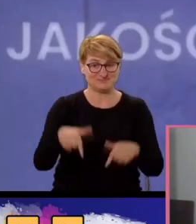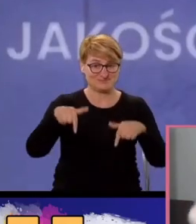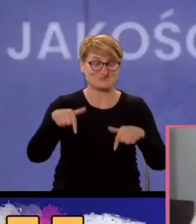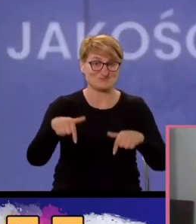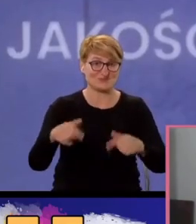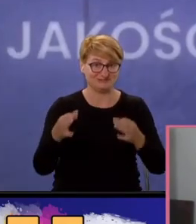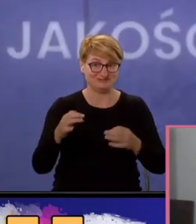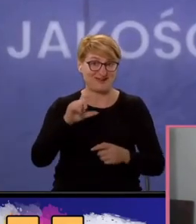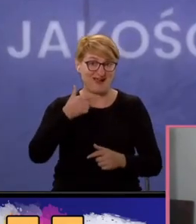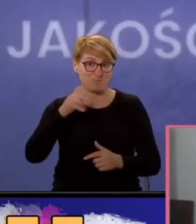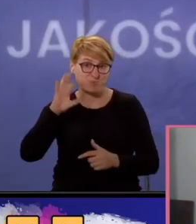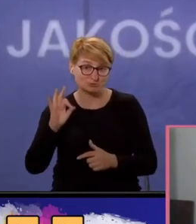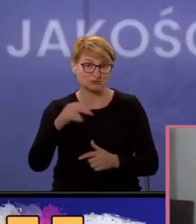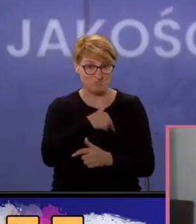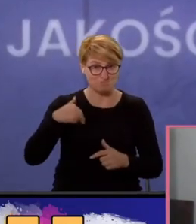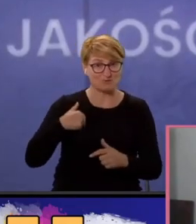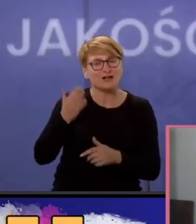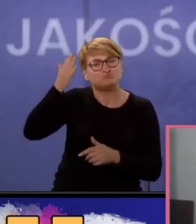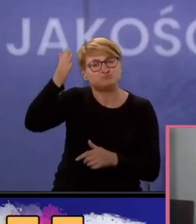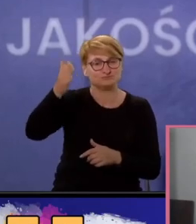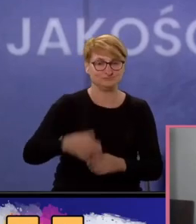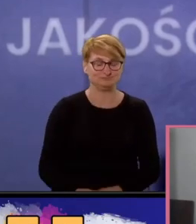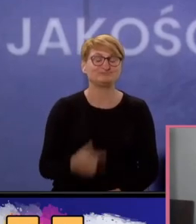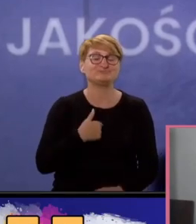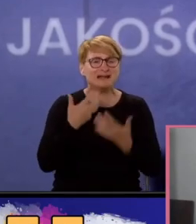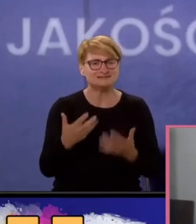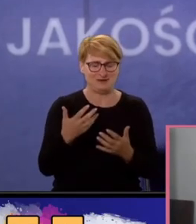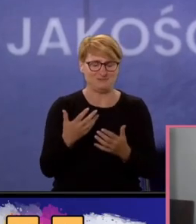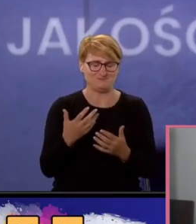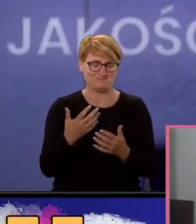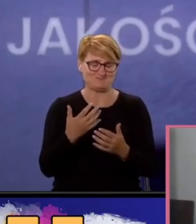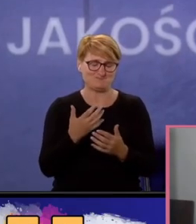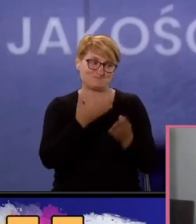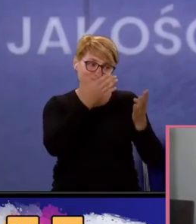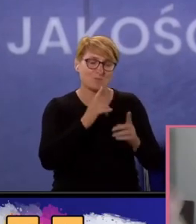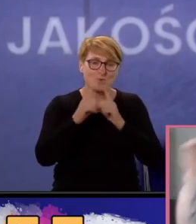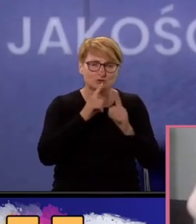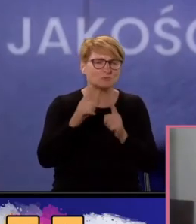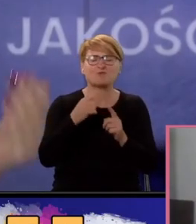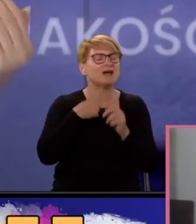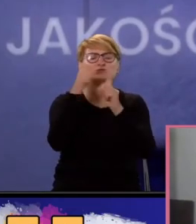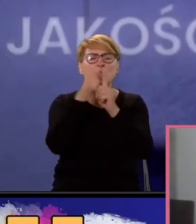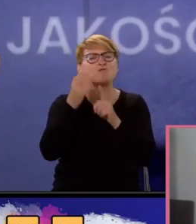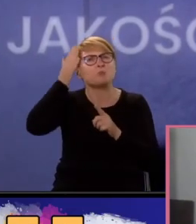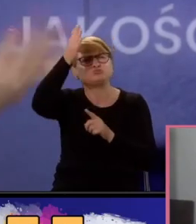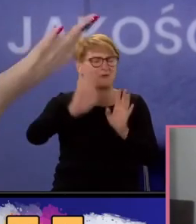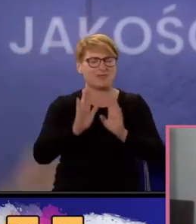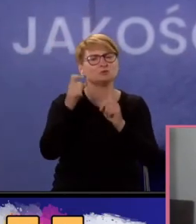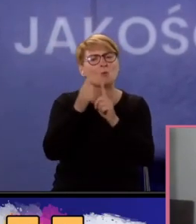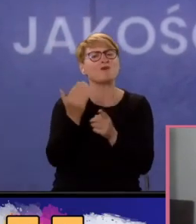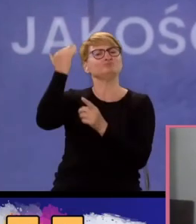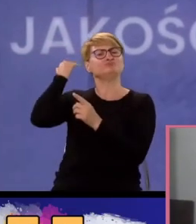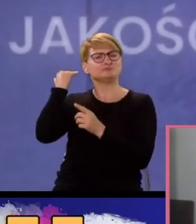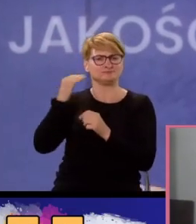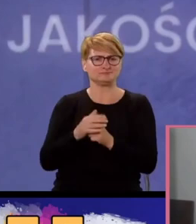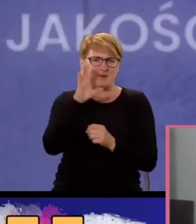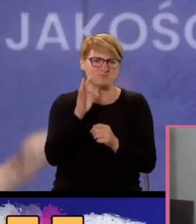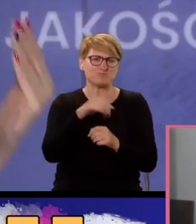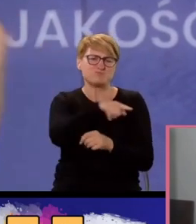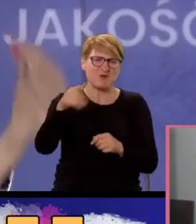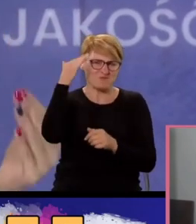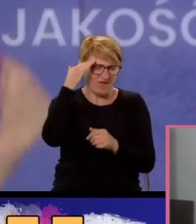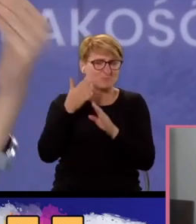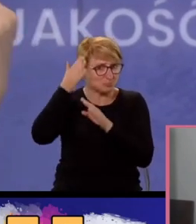Jesteśmy dzisiaj na kampusie Polska w przyszłości i chciałabym właśnie porozmawiać o tym, tylko nie o słowie przyszłość, a o słowie przeszłość, bo mi się wydaje, że przyszłości, wiadomo,